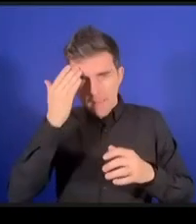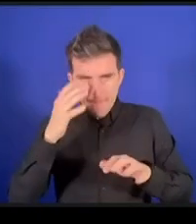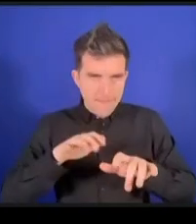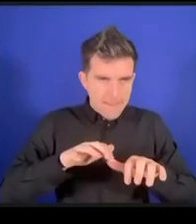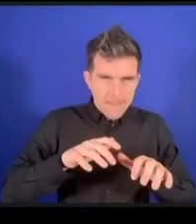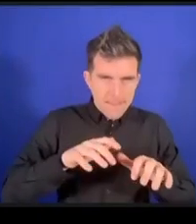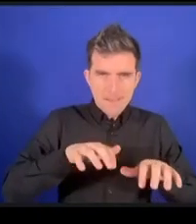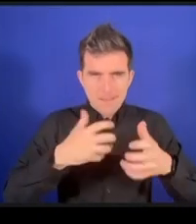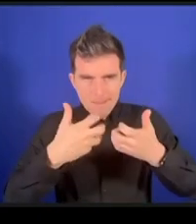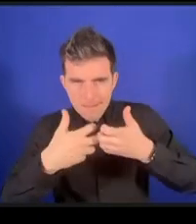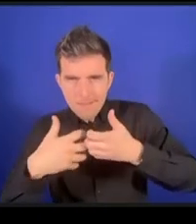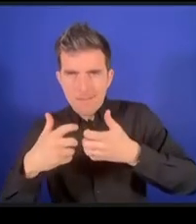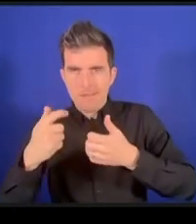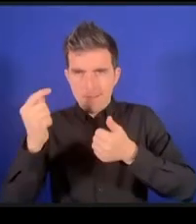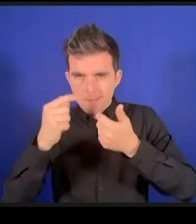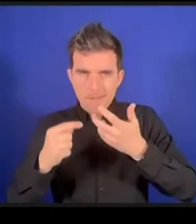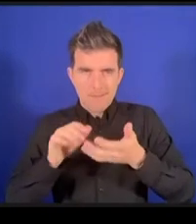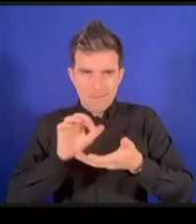мы должны